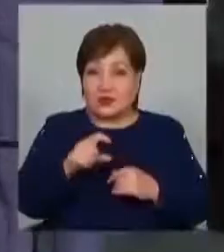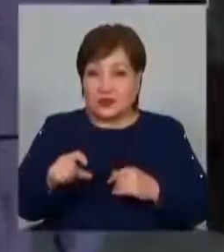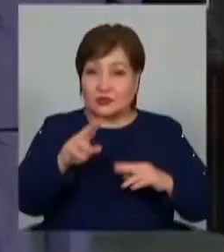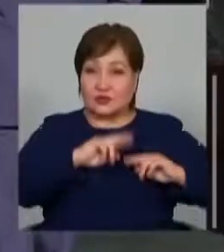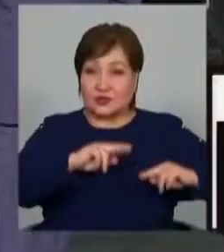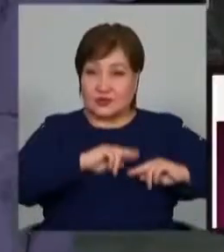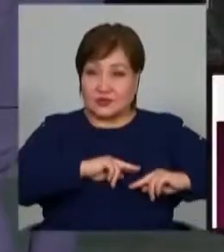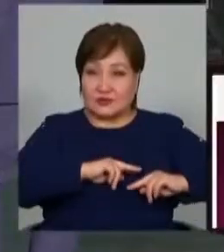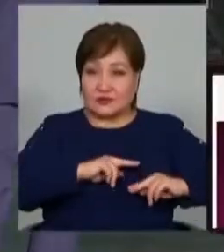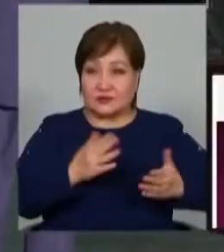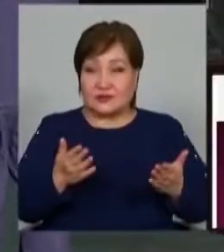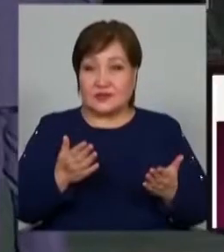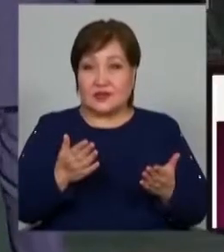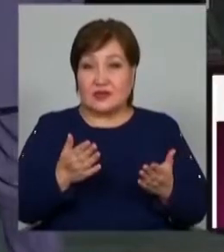арқасында,